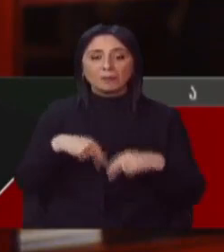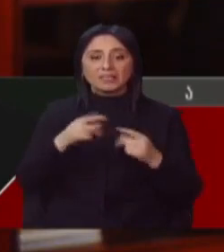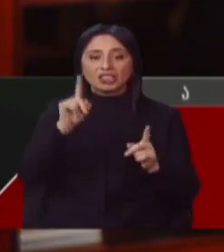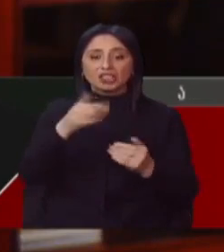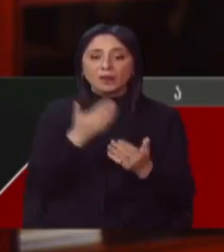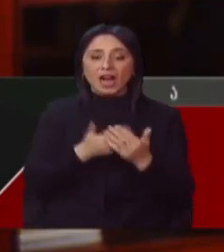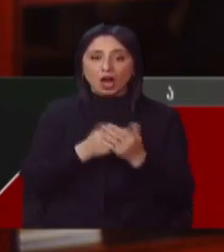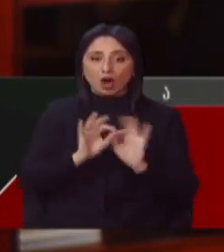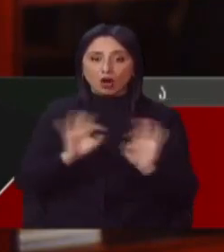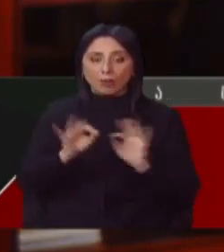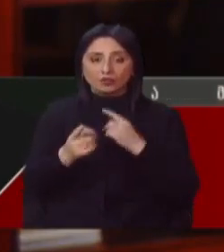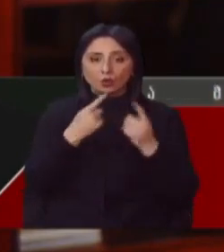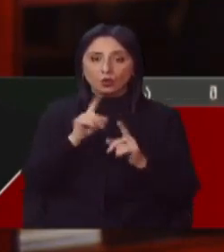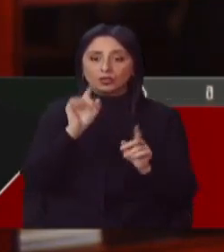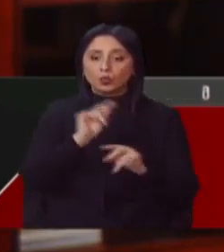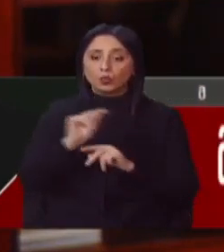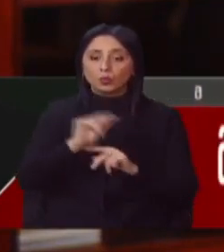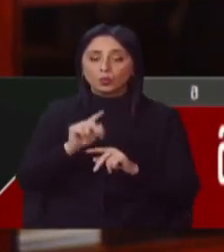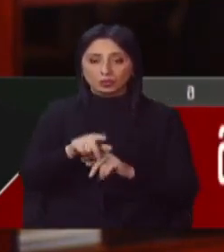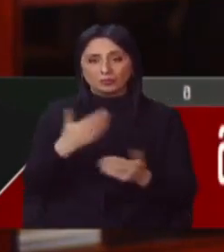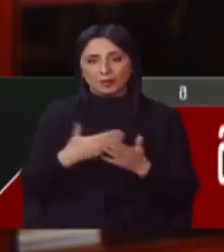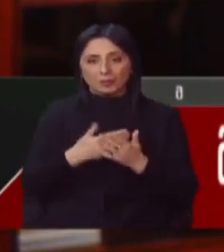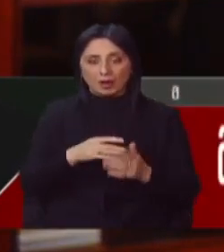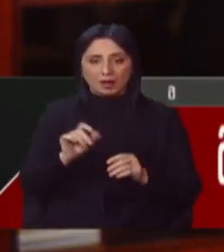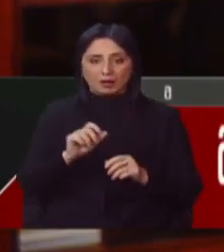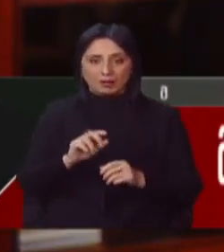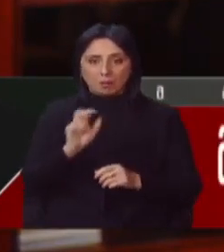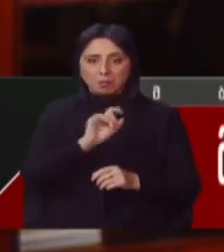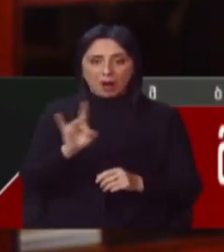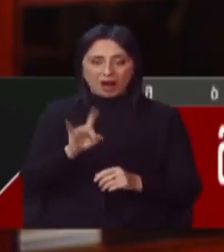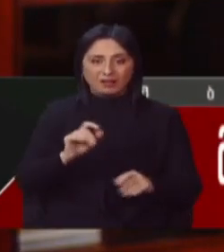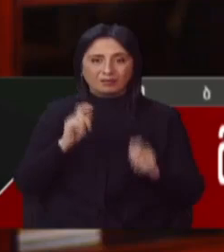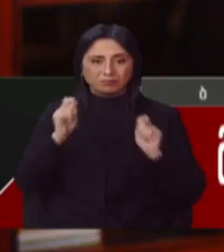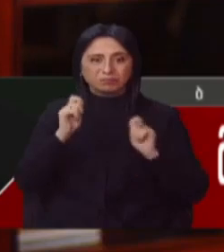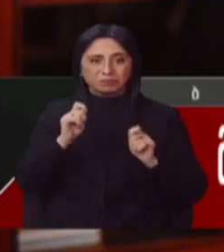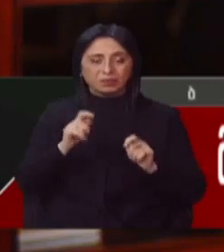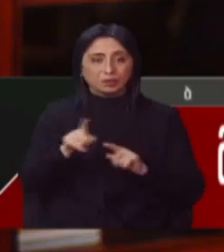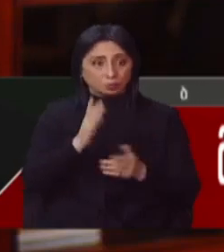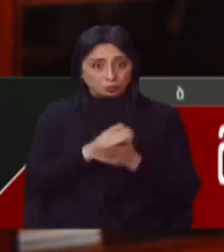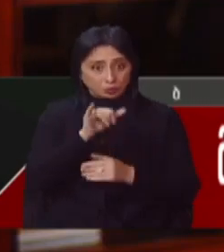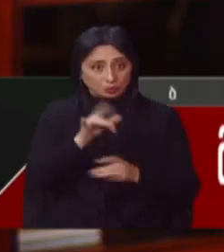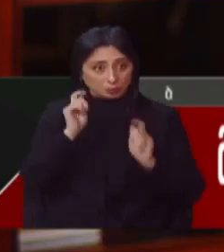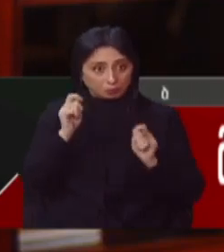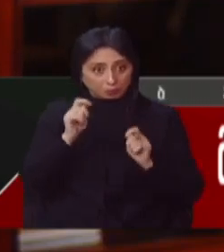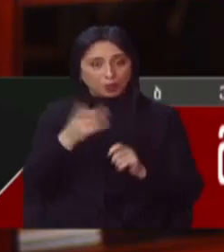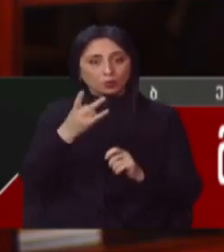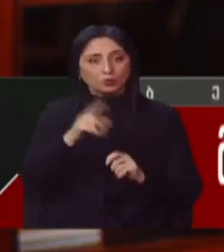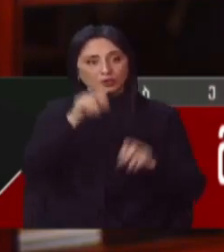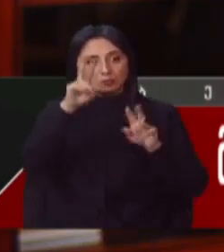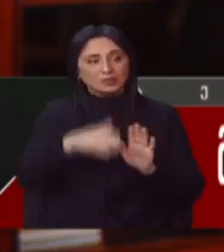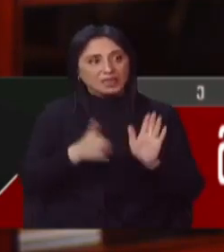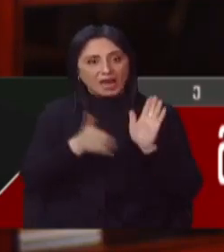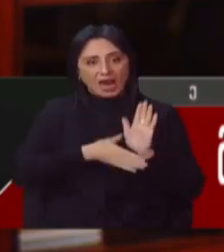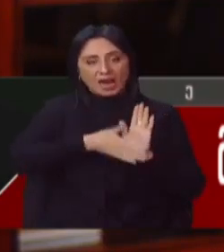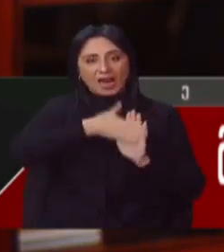შესაბამისი რეკომენდაციები და კონსულტაციები, რომ შესაბამისობაში მოიყვანონ დაწესებულებები და ის დანადგარები, რომლებიც ასე ვთქვათ შემაწუხებელია მოსახლეობის